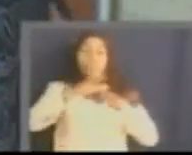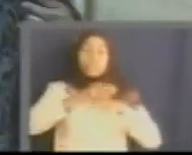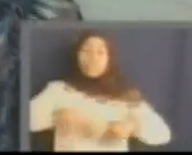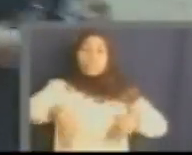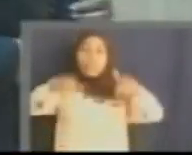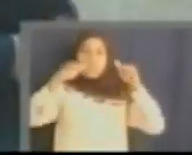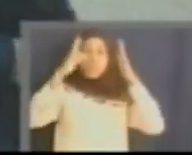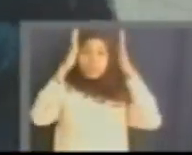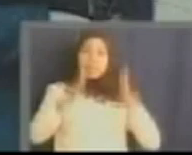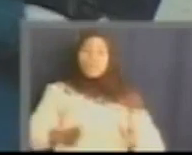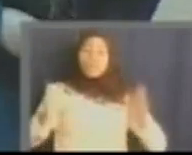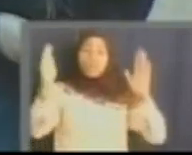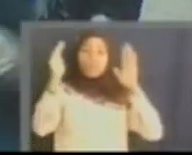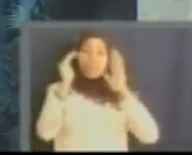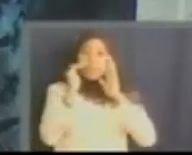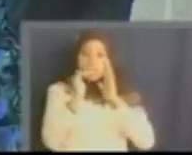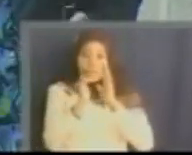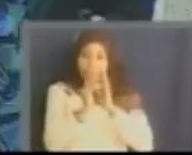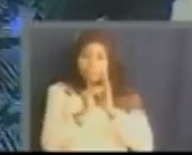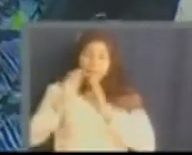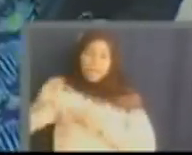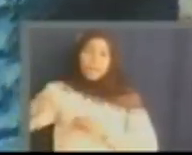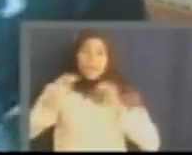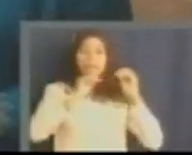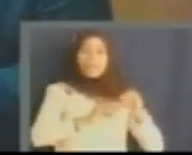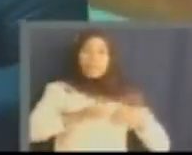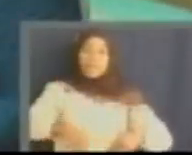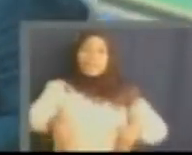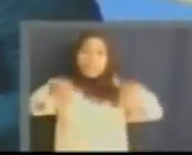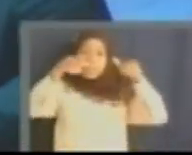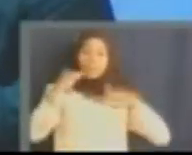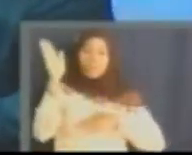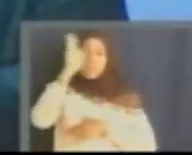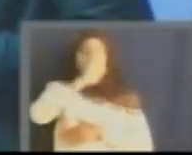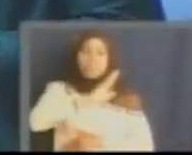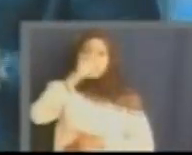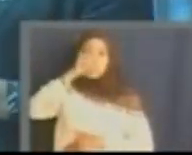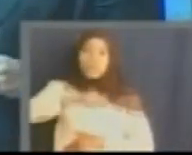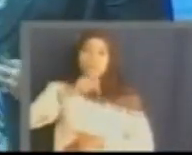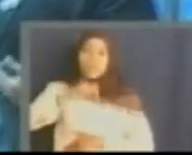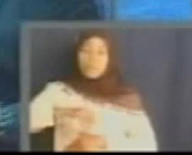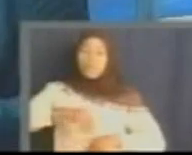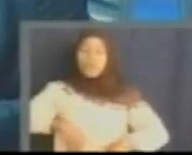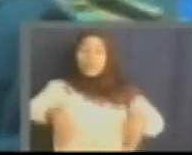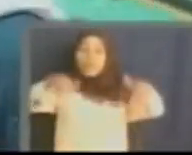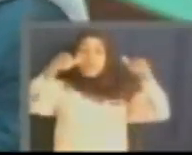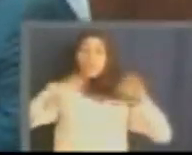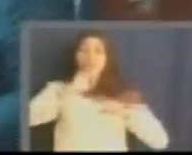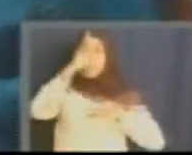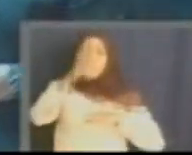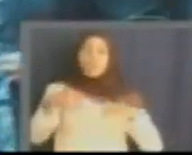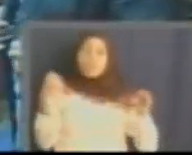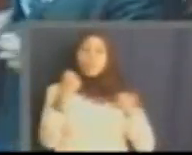katiba Samia Suluhu Hassan akiahirisha bunge kwa siku hii ya leo, bunge ambalo limekuwa na kazi kubwa